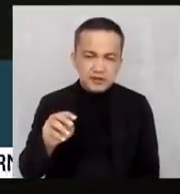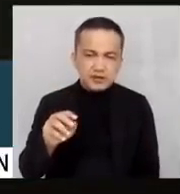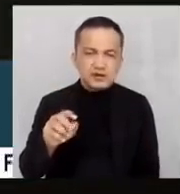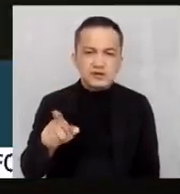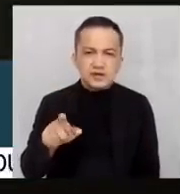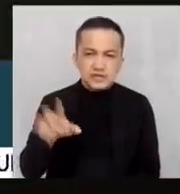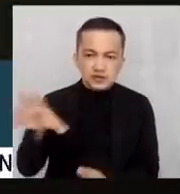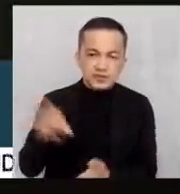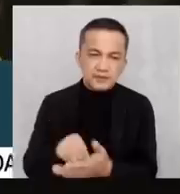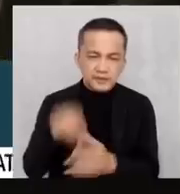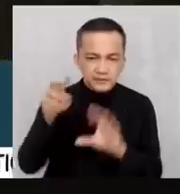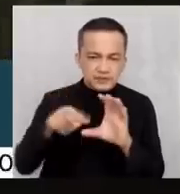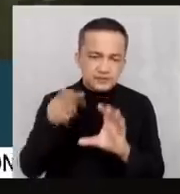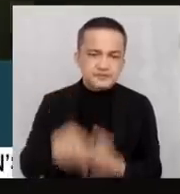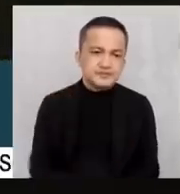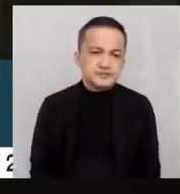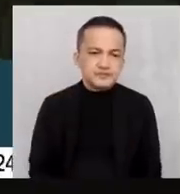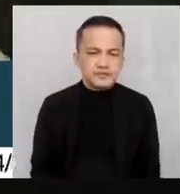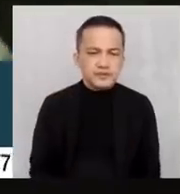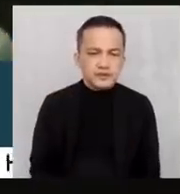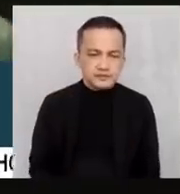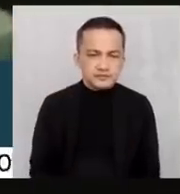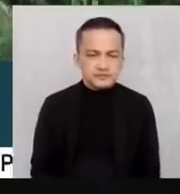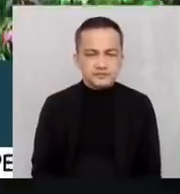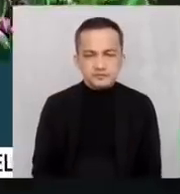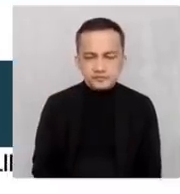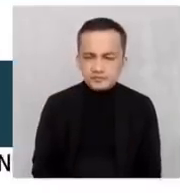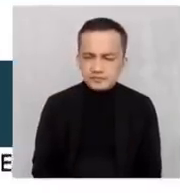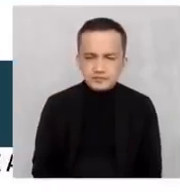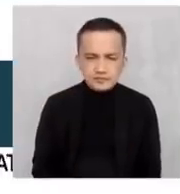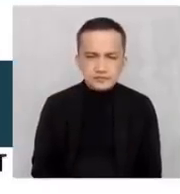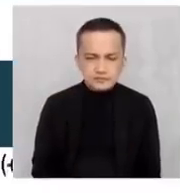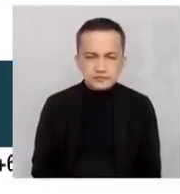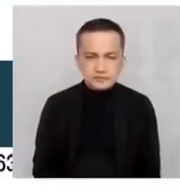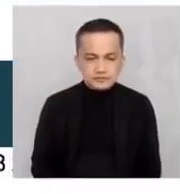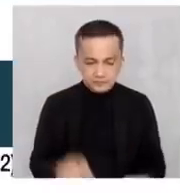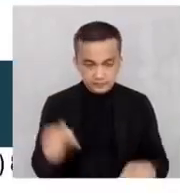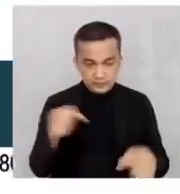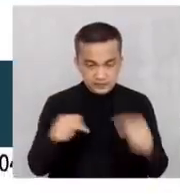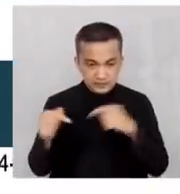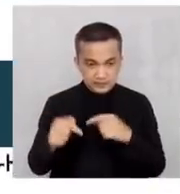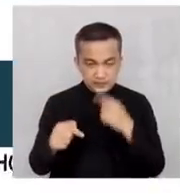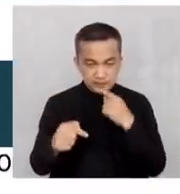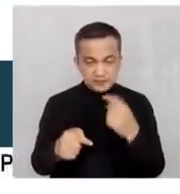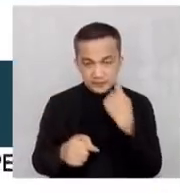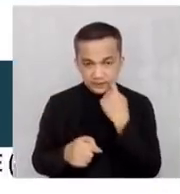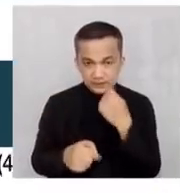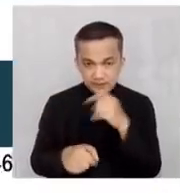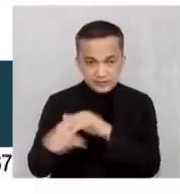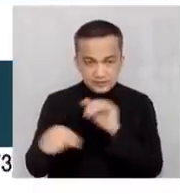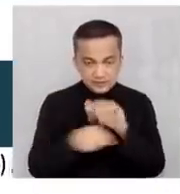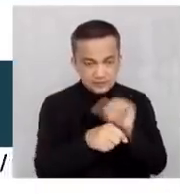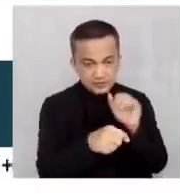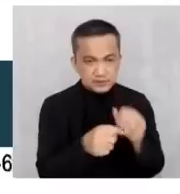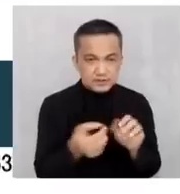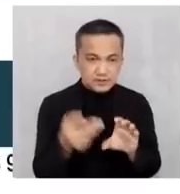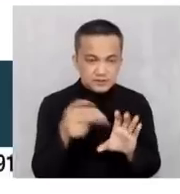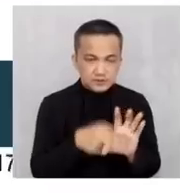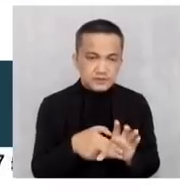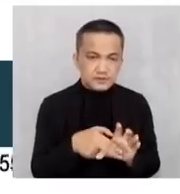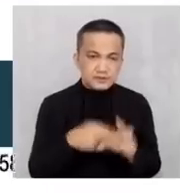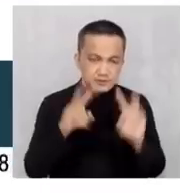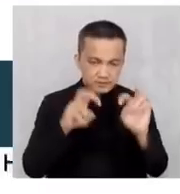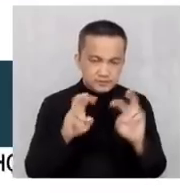Mm-hmm. Balikan ko lang po yung mga sabi niyo po kanina ay tatawagin ninyo para makilahok dito sa investigation,